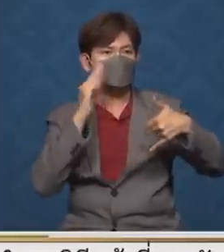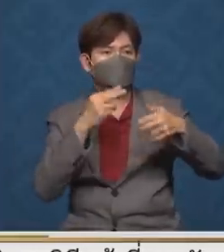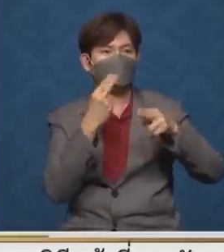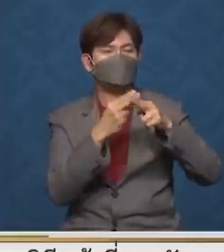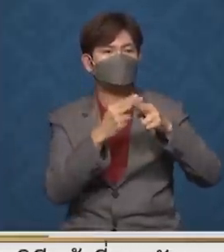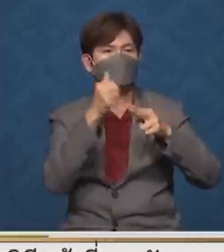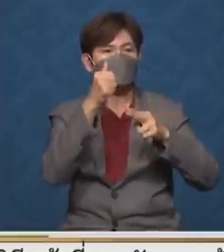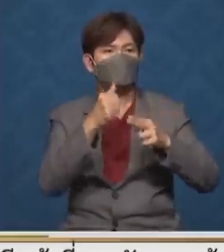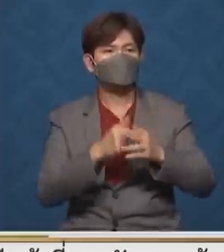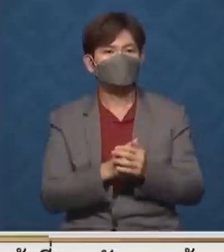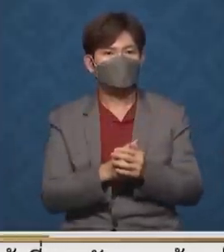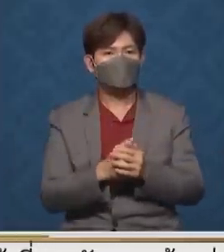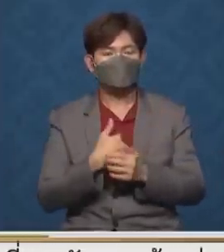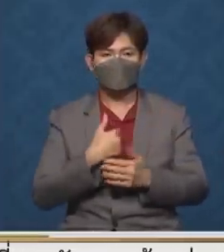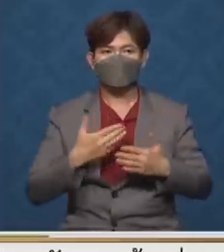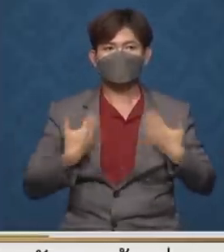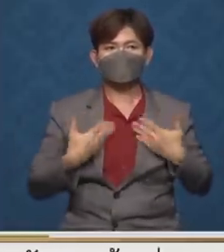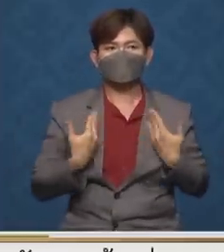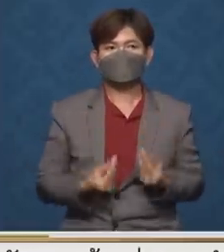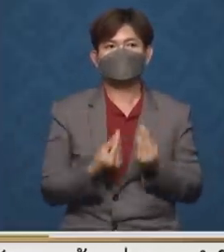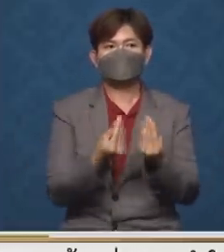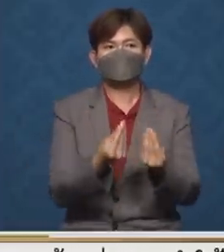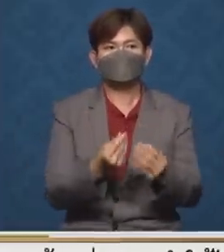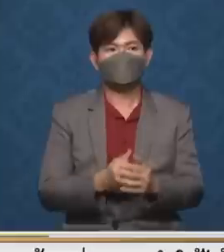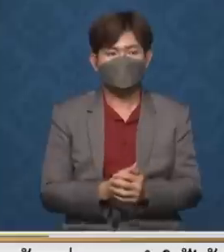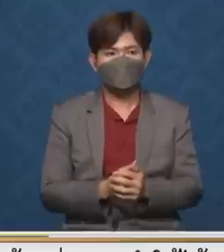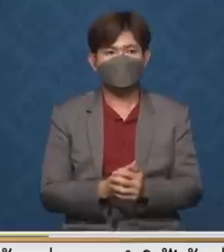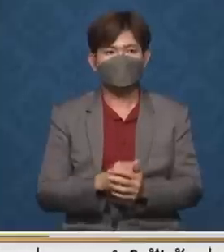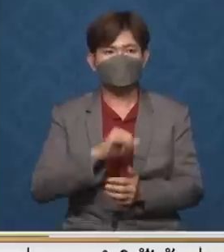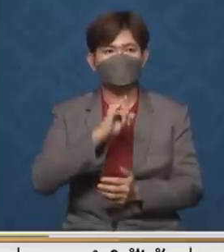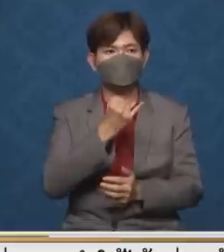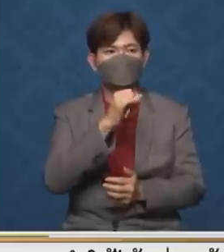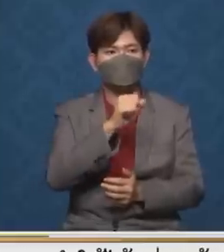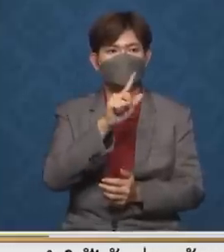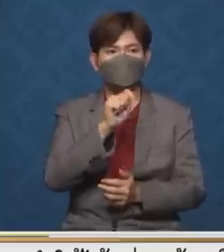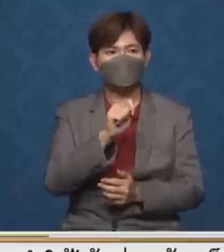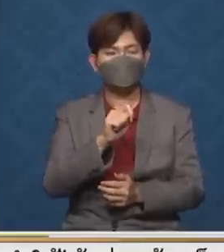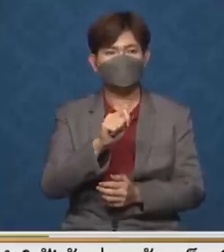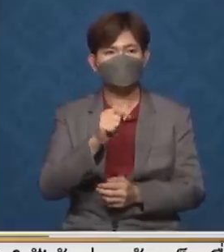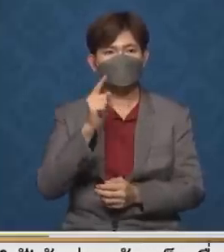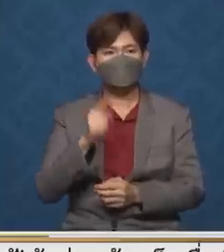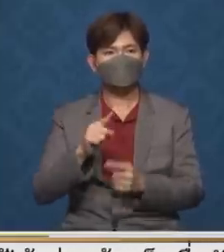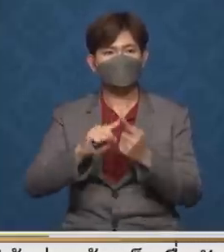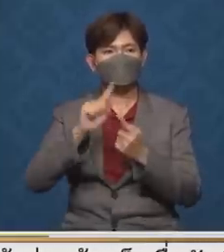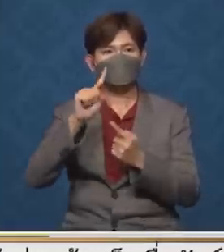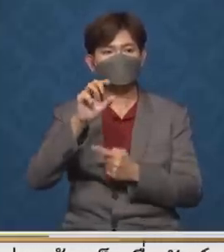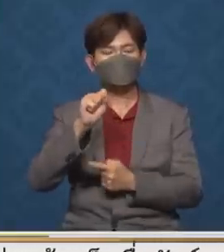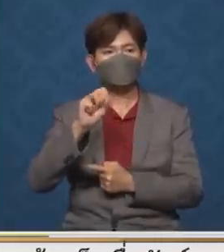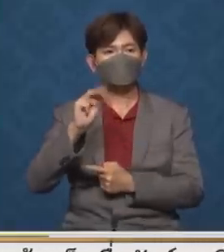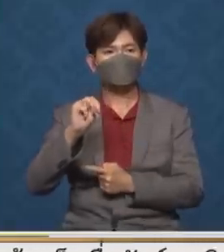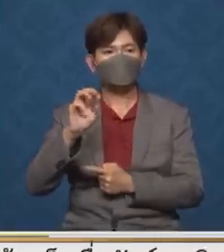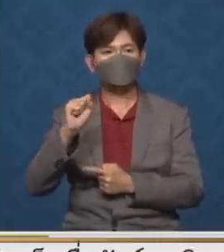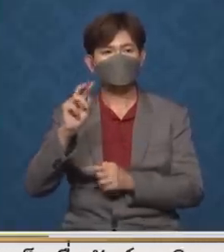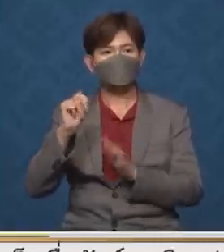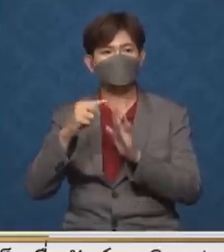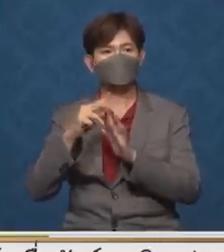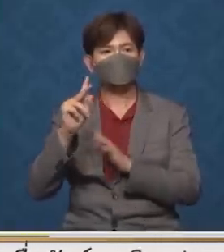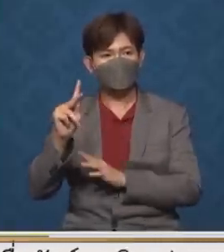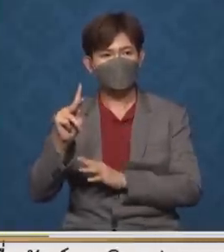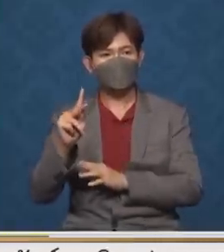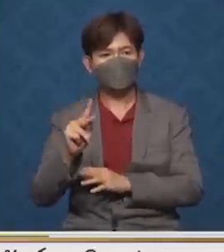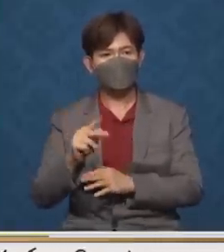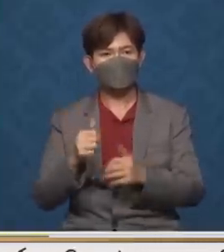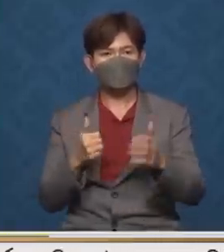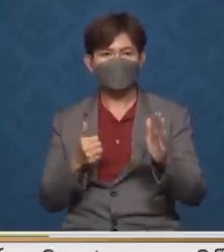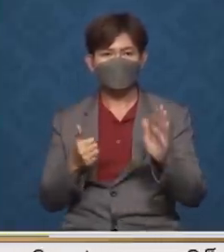้ ไม่เสยหายและผมจะแดงะวามยิดี กบเขาจ่า 10 ตี เป็น 1 สมสนุกได้เป็นผู้ได้มีการติดตาม